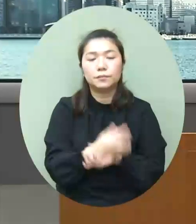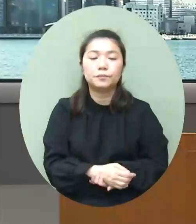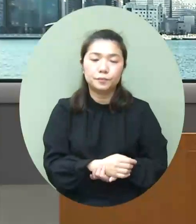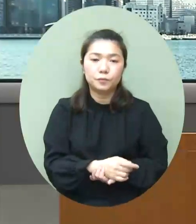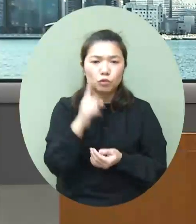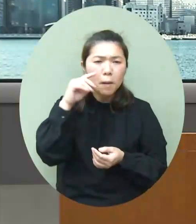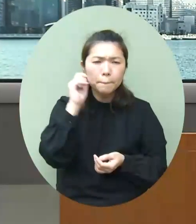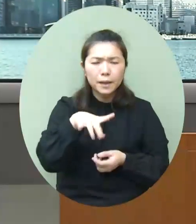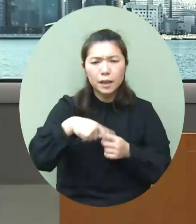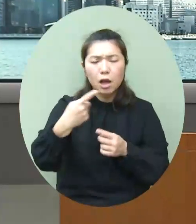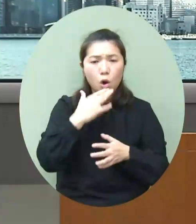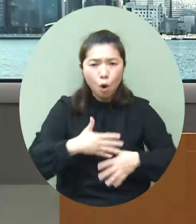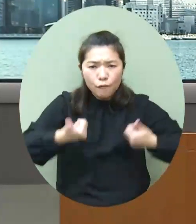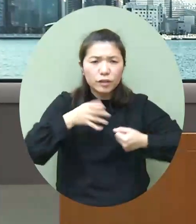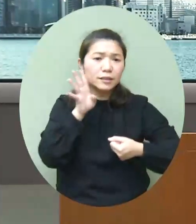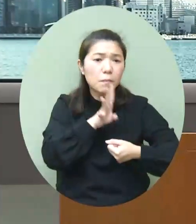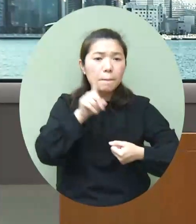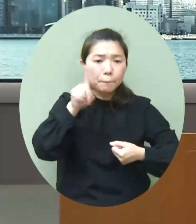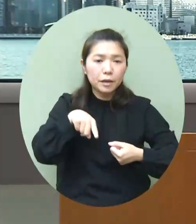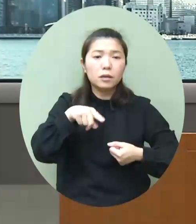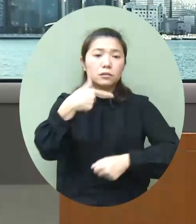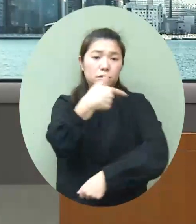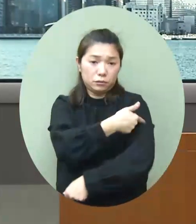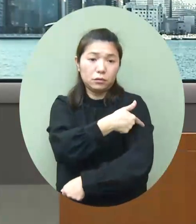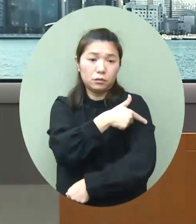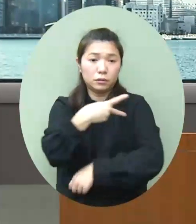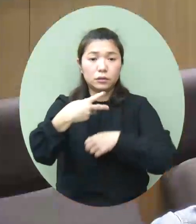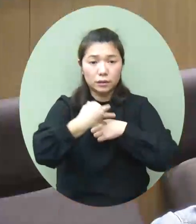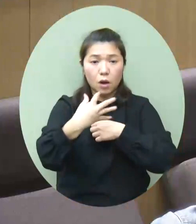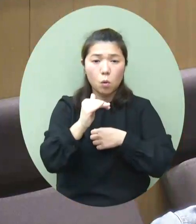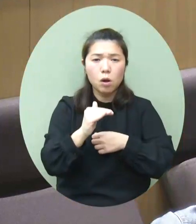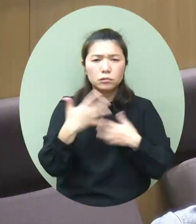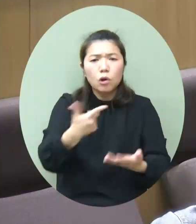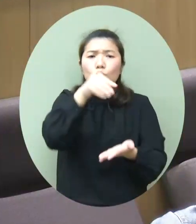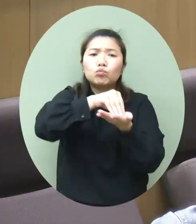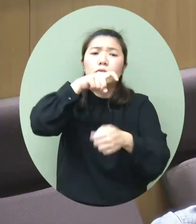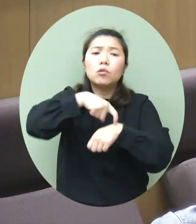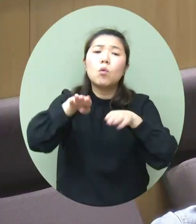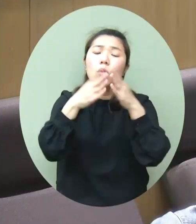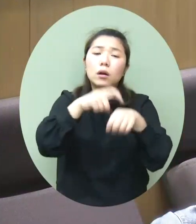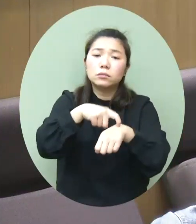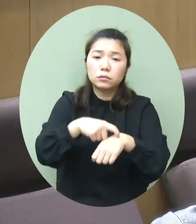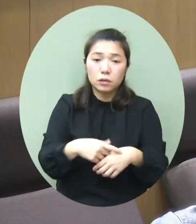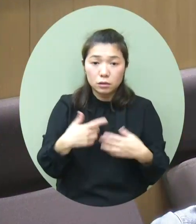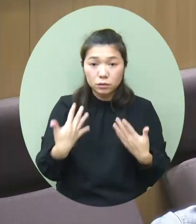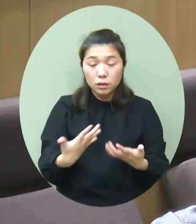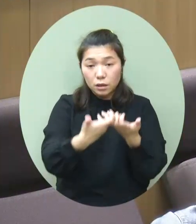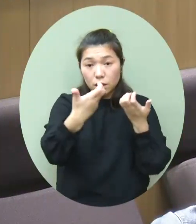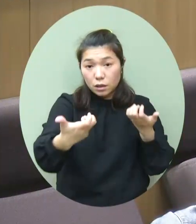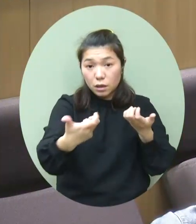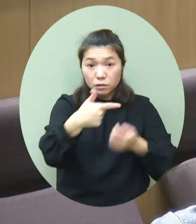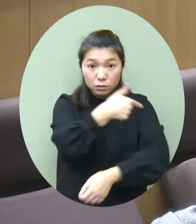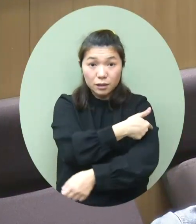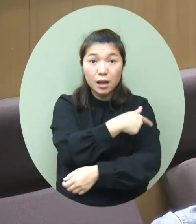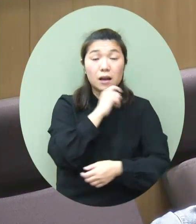限刚才说康复之后4星期就可以再打疫苗，这个决定是什么时候更新